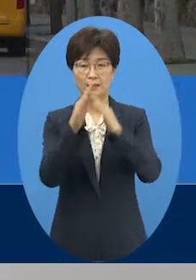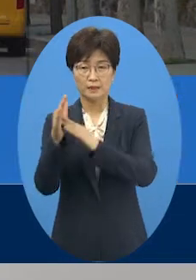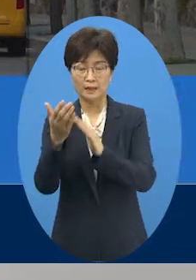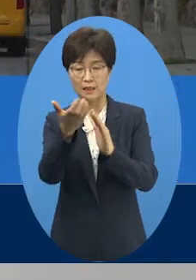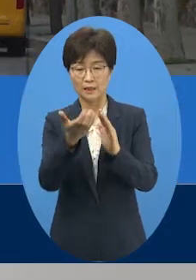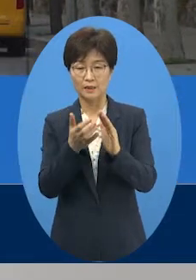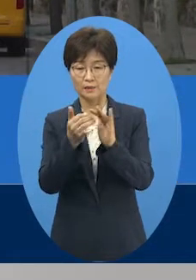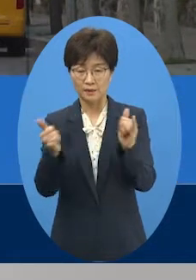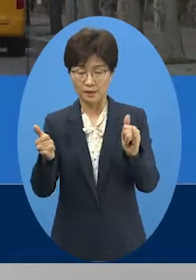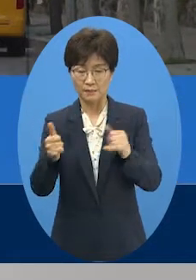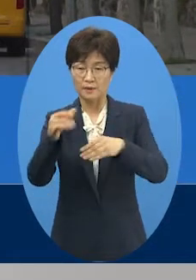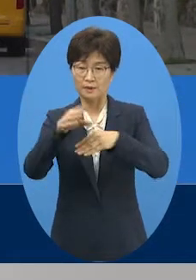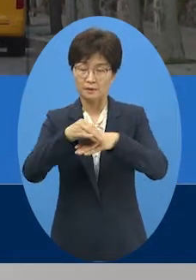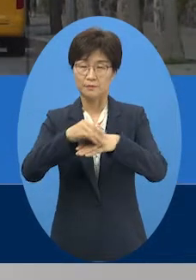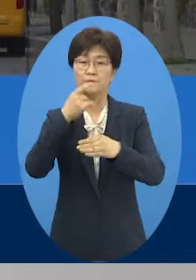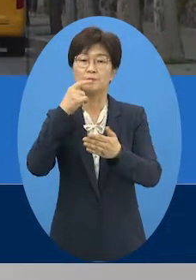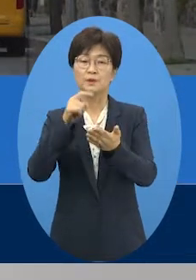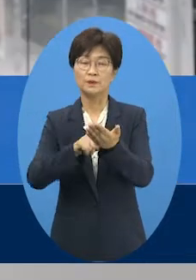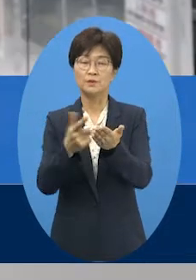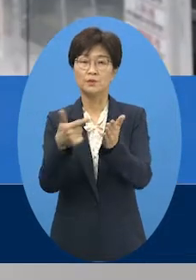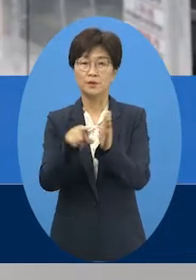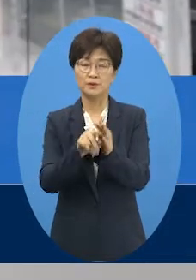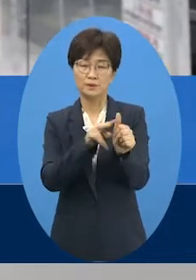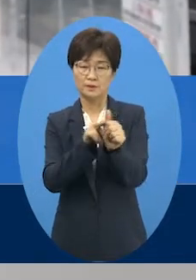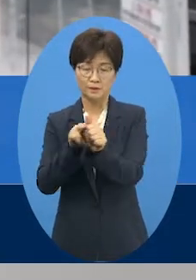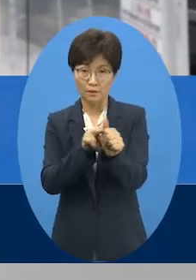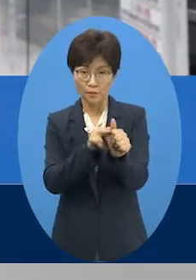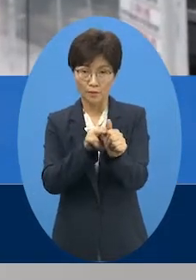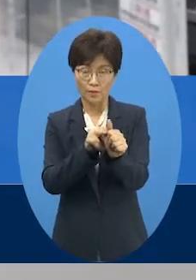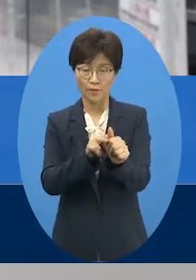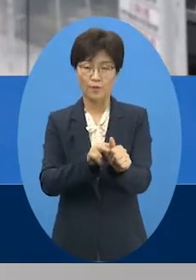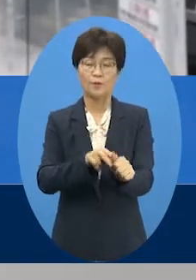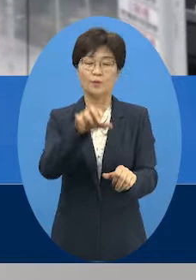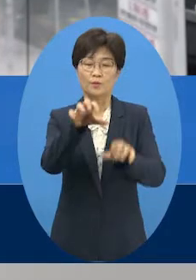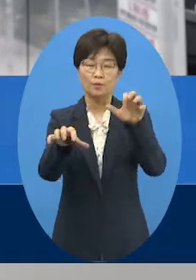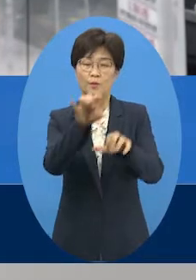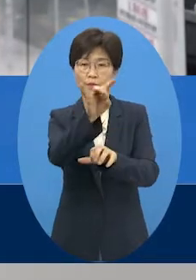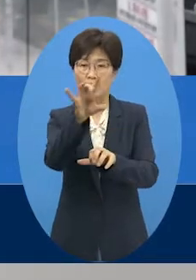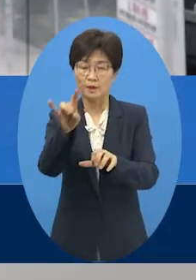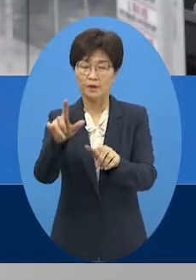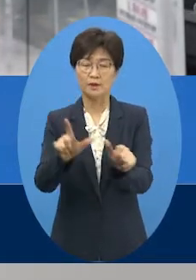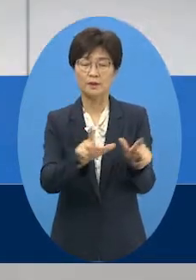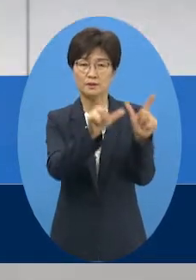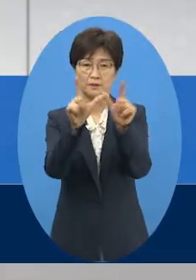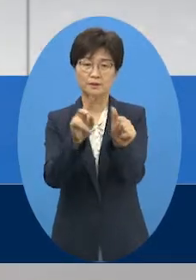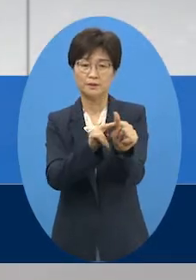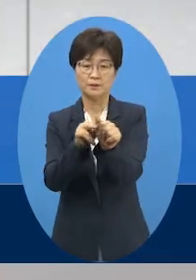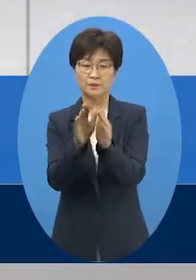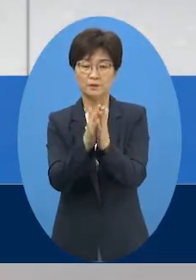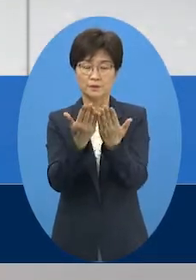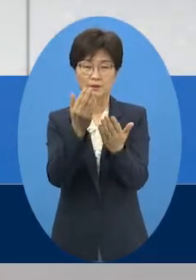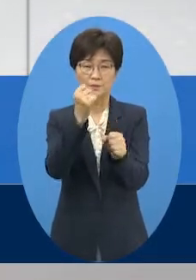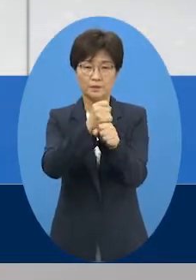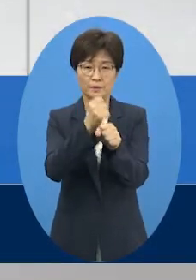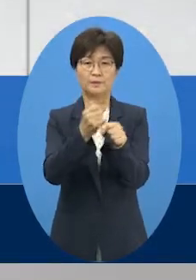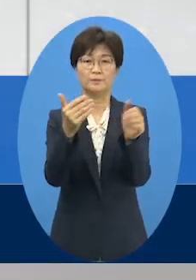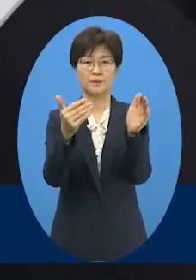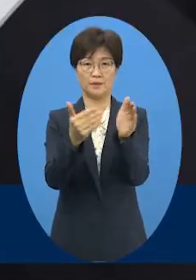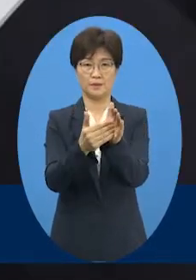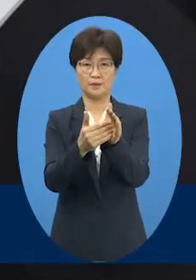전입세대 원활한 적응을 위한 유용한 정보가 담긴 동별 동대문구 생활 정보 책자 가 발간되었습니다